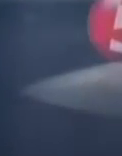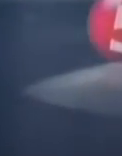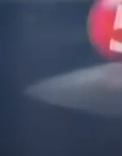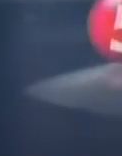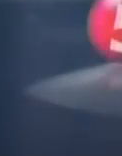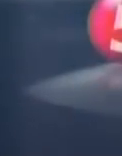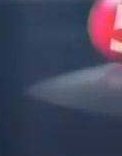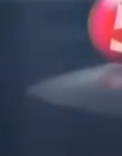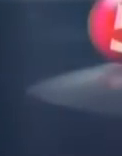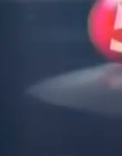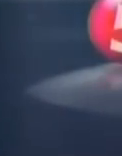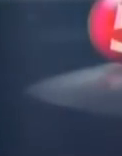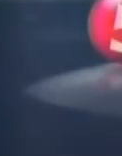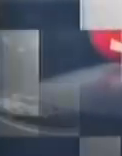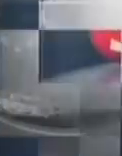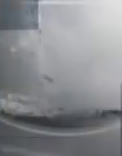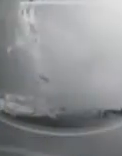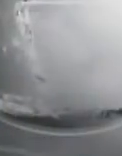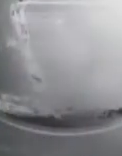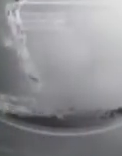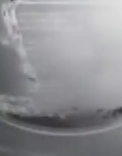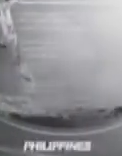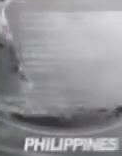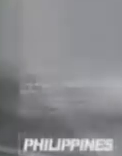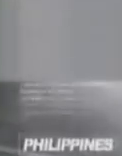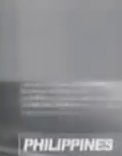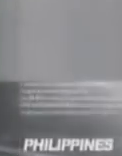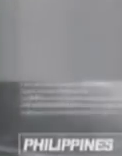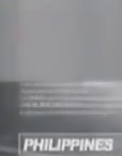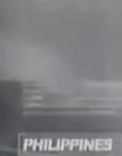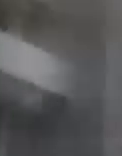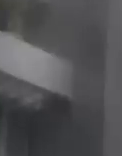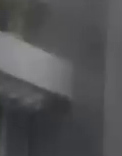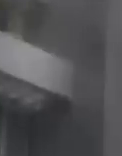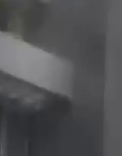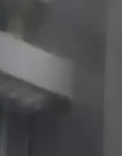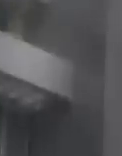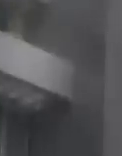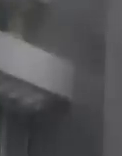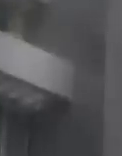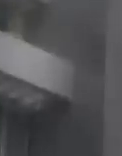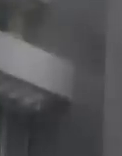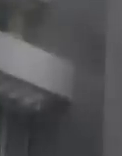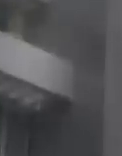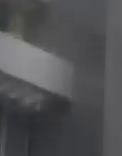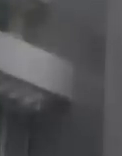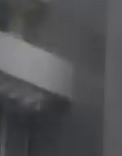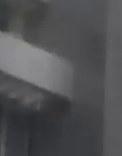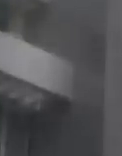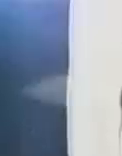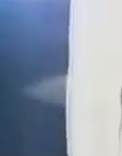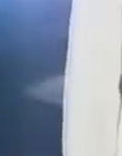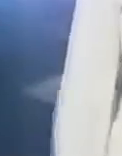Cheryl Cosib para sa News 5. San man, kailanman, kapatid.